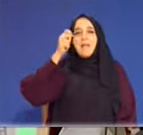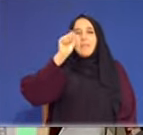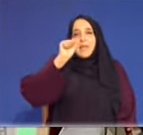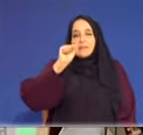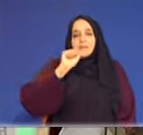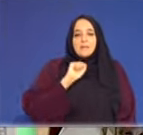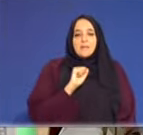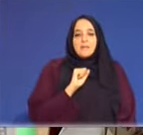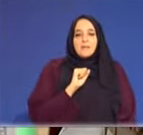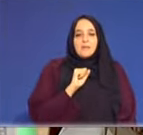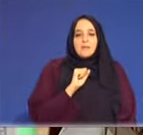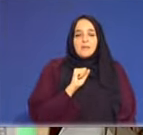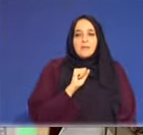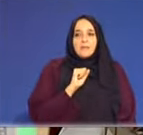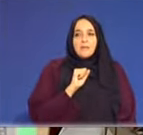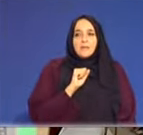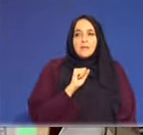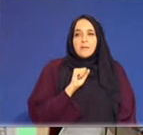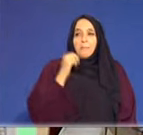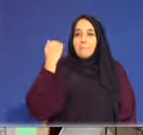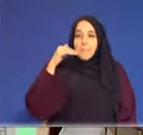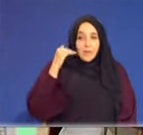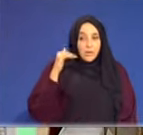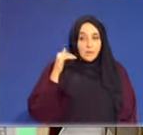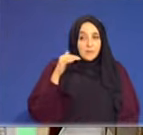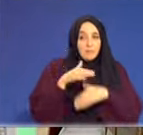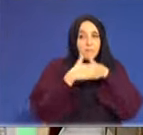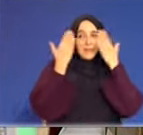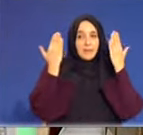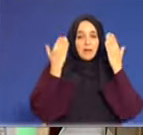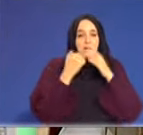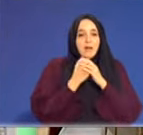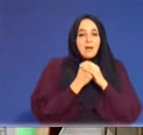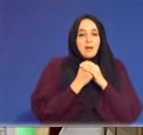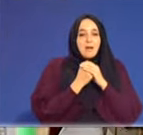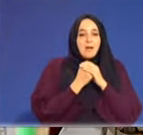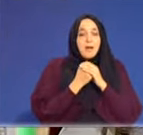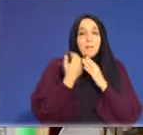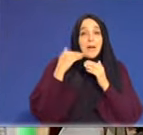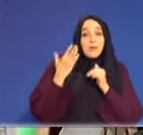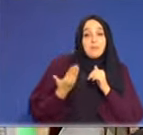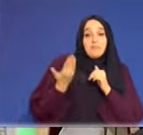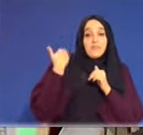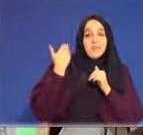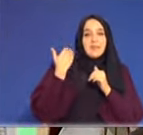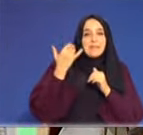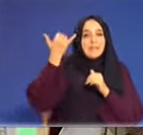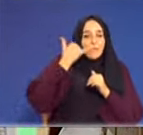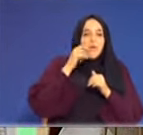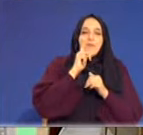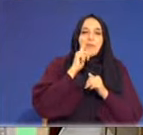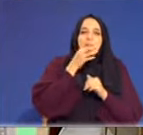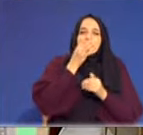هاتفي بالنسبة ليوم الأربعاء، في صبيحة يوم الأربعاء الماضي. أم أنس تقول أنها